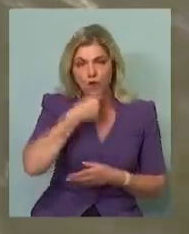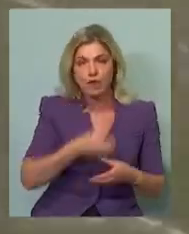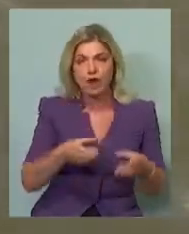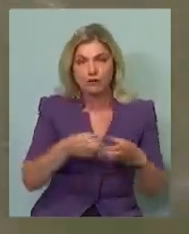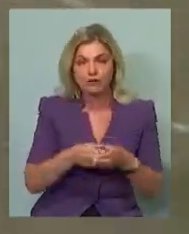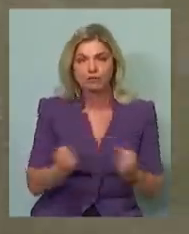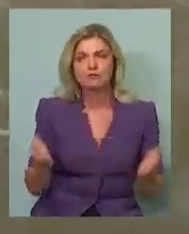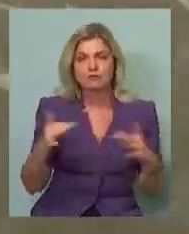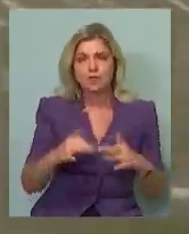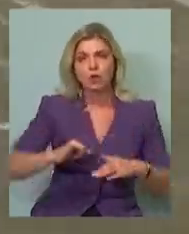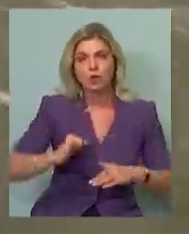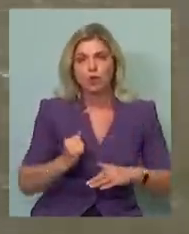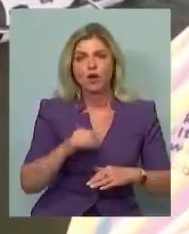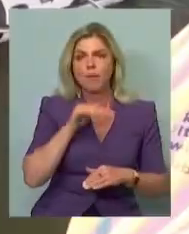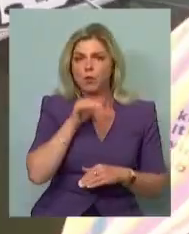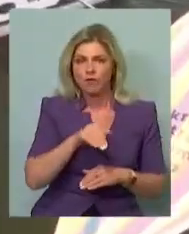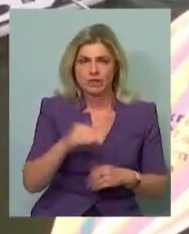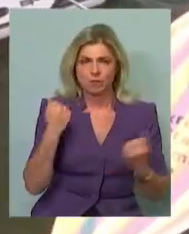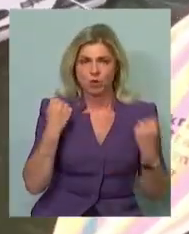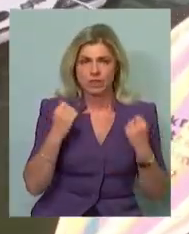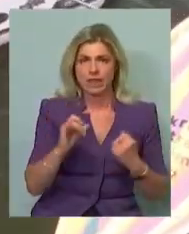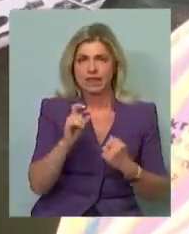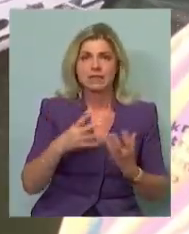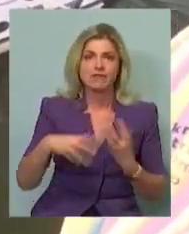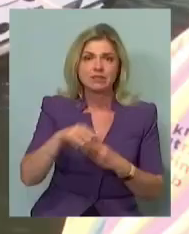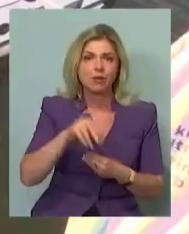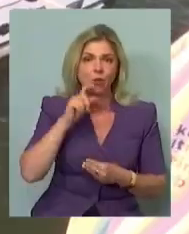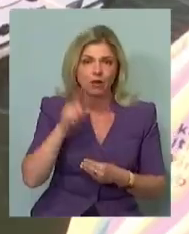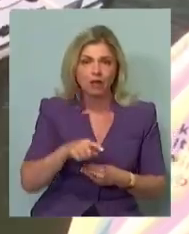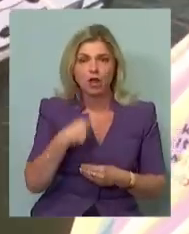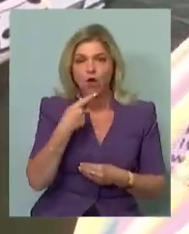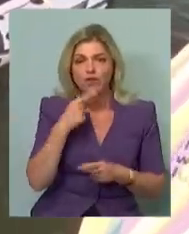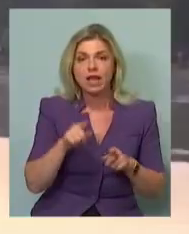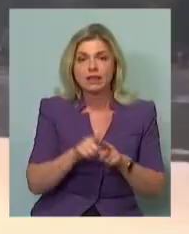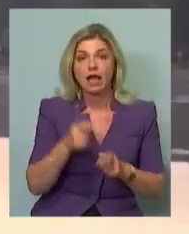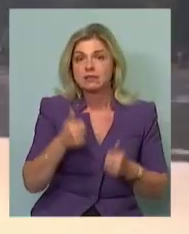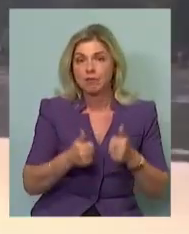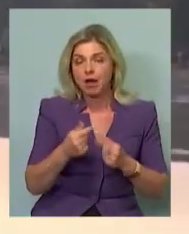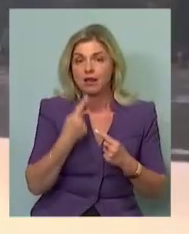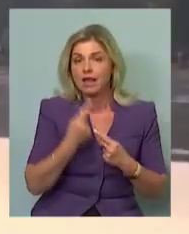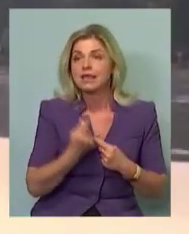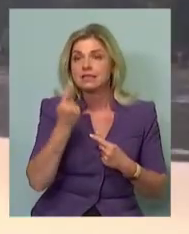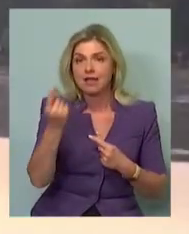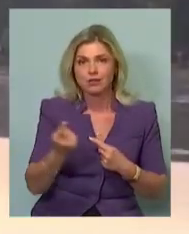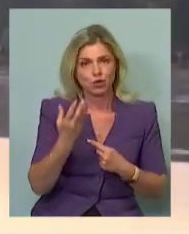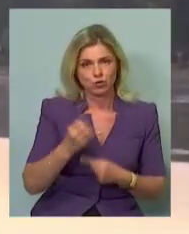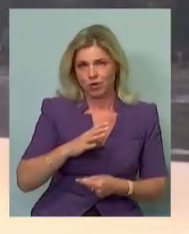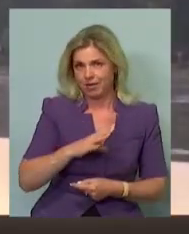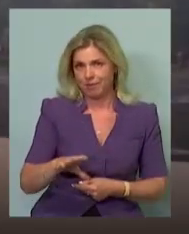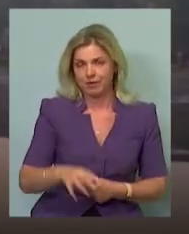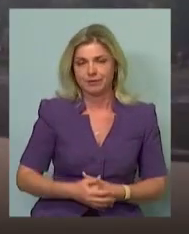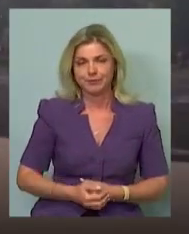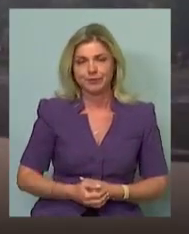товаришів, професійних спортсменів з усієї України. Говорить, змагань на такі дистанції ще не було. Я подумав і